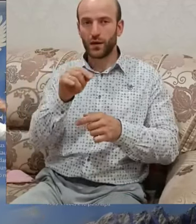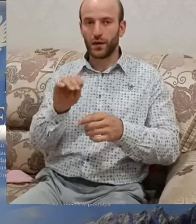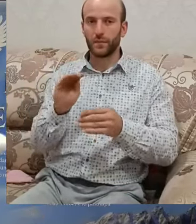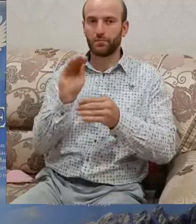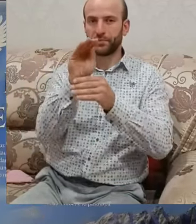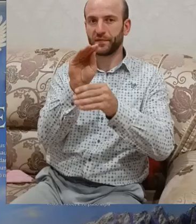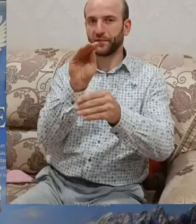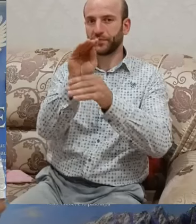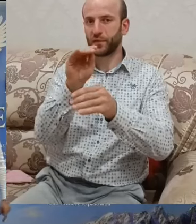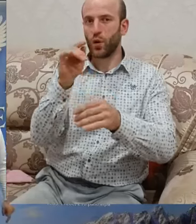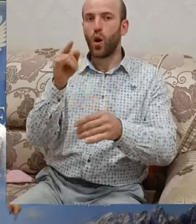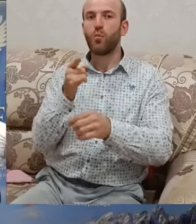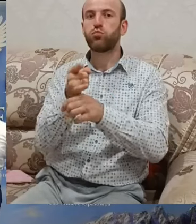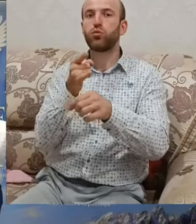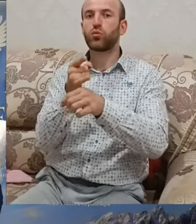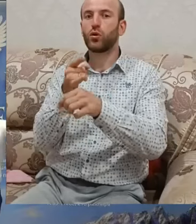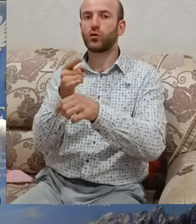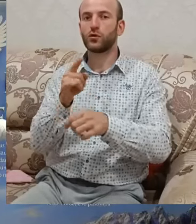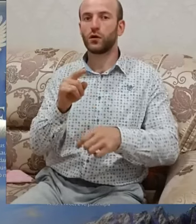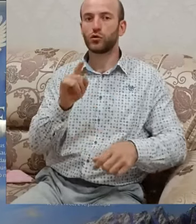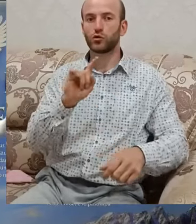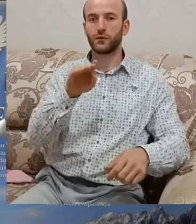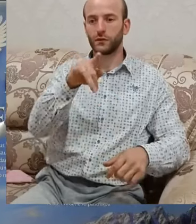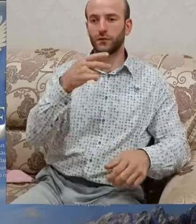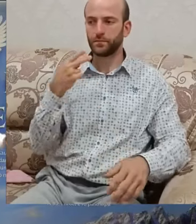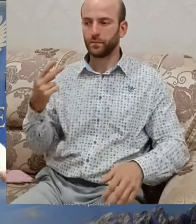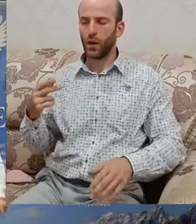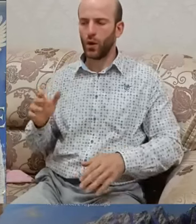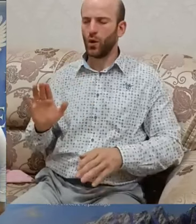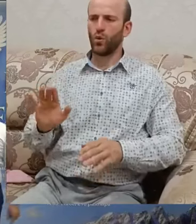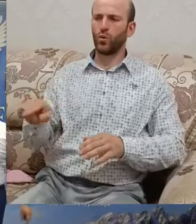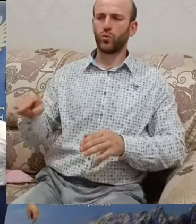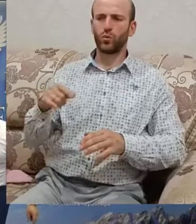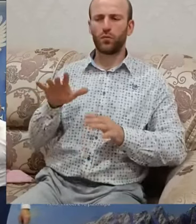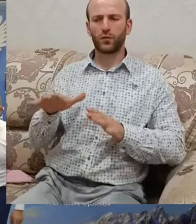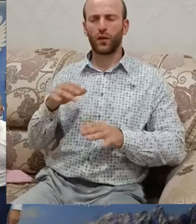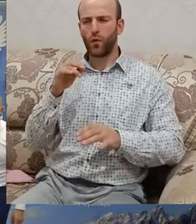kuris ateina šiandien, iš Efeziečiams 4 tarnavimo.